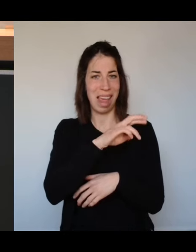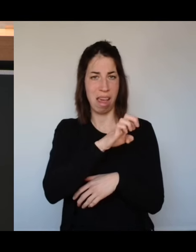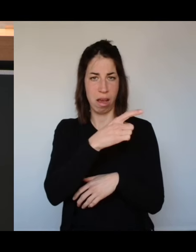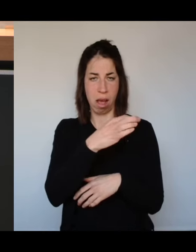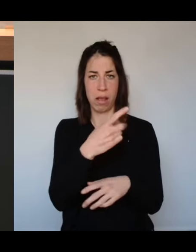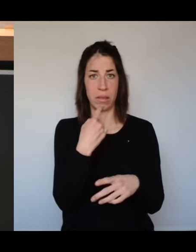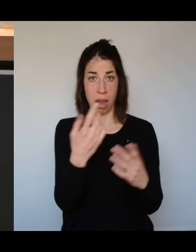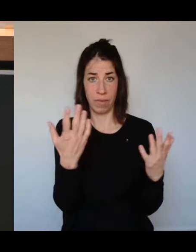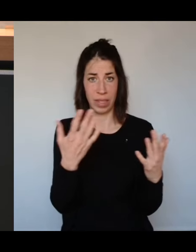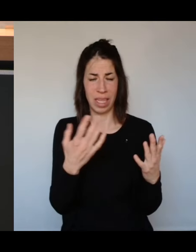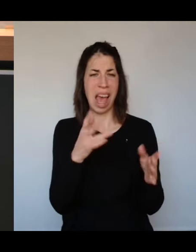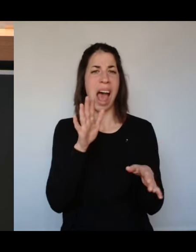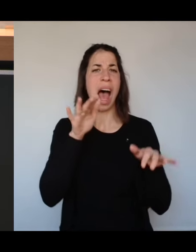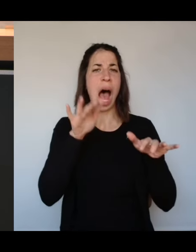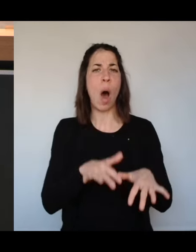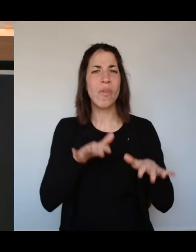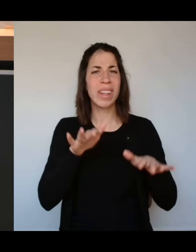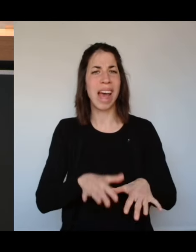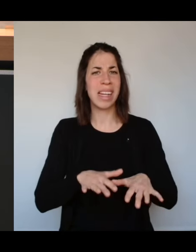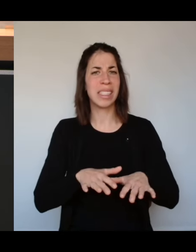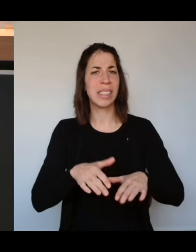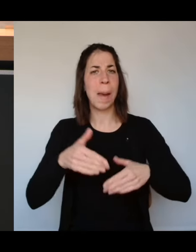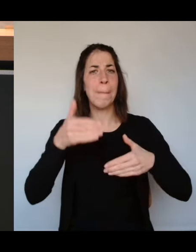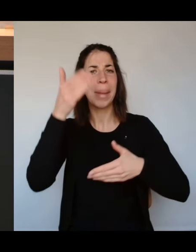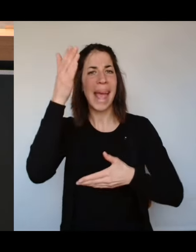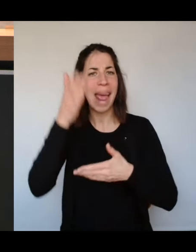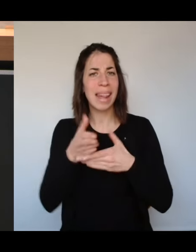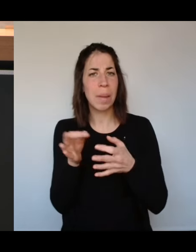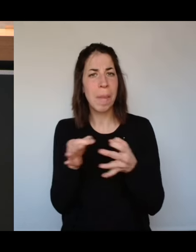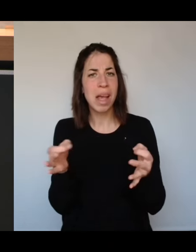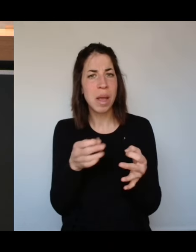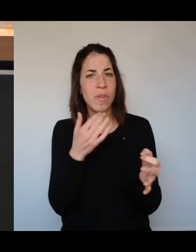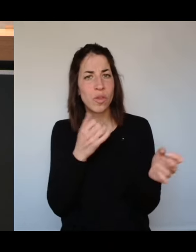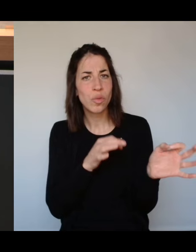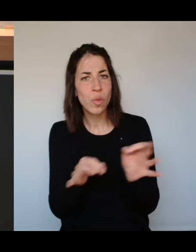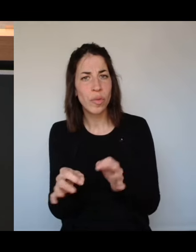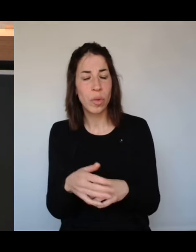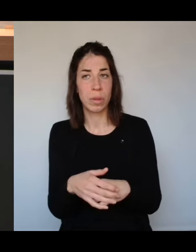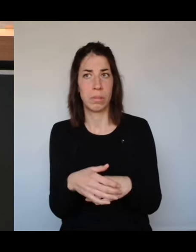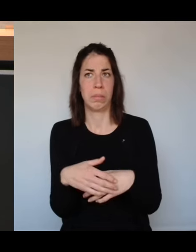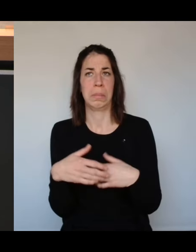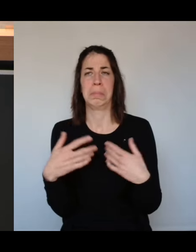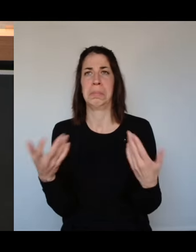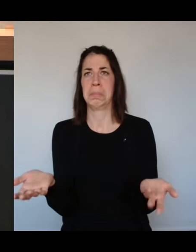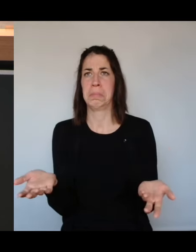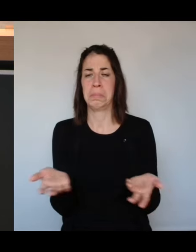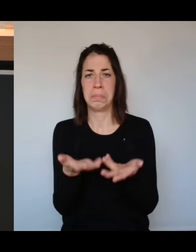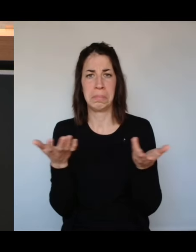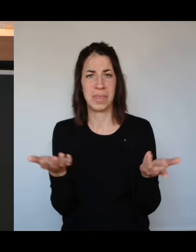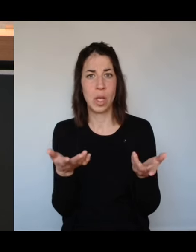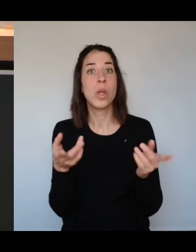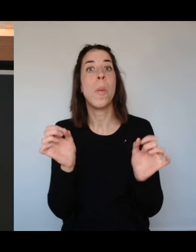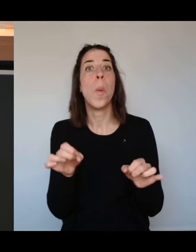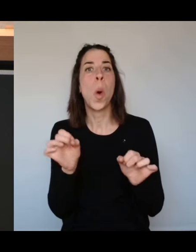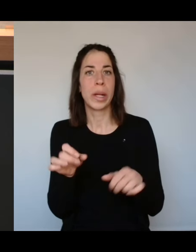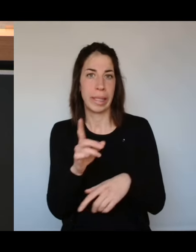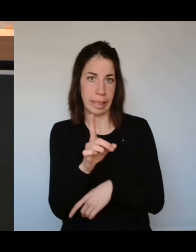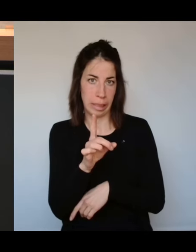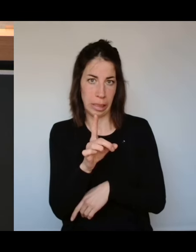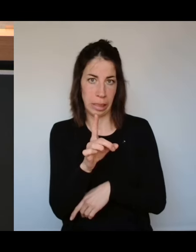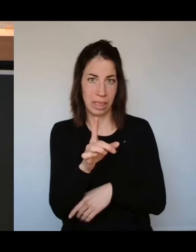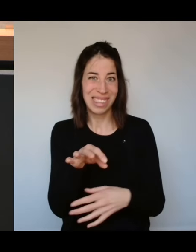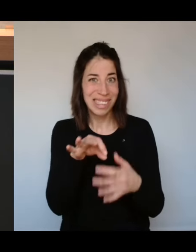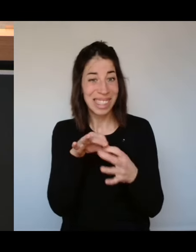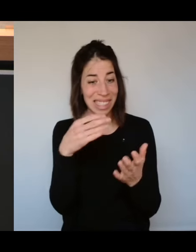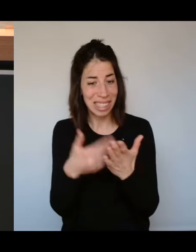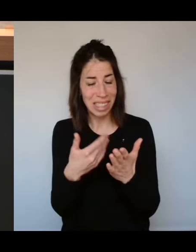sollen durchgeführt werden, soweit möglich. Soweit möglich, darauf kommt es an. Kein Mensch wird diese Leute